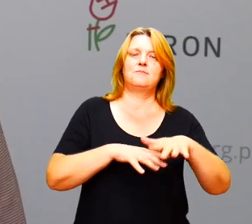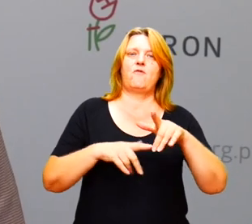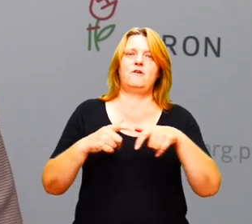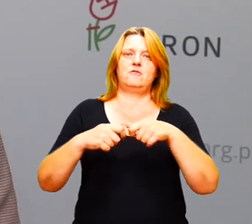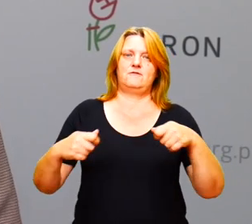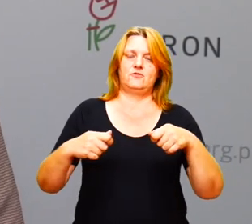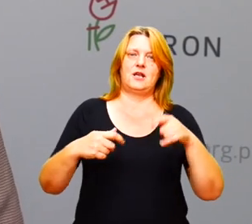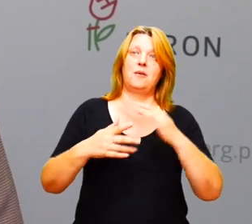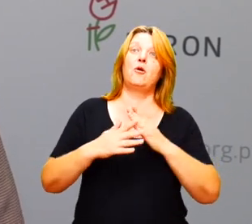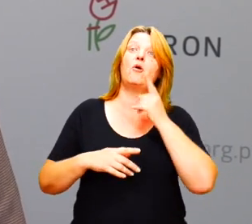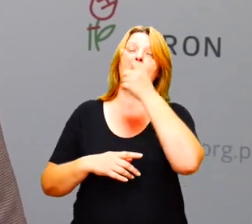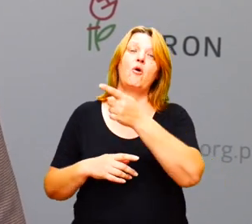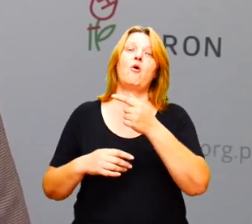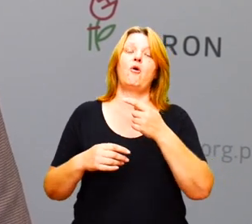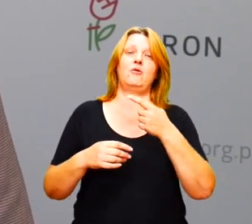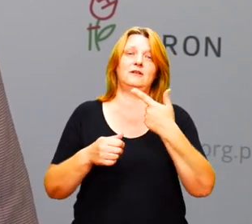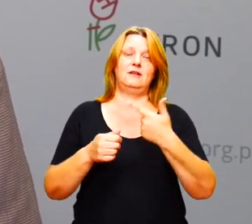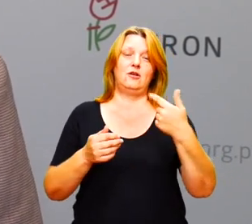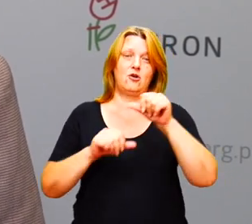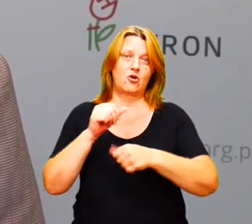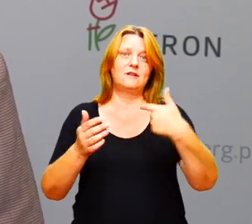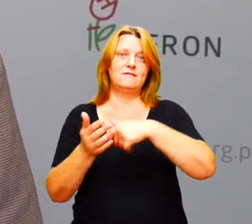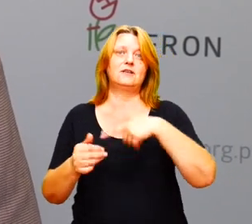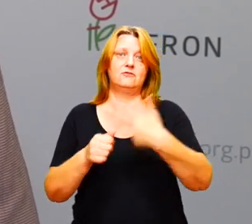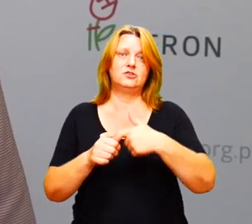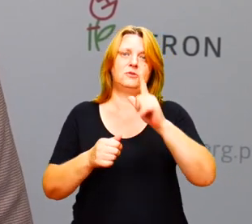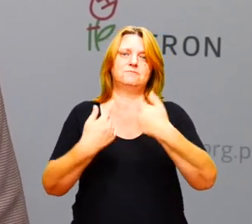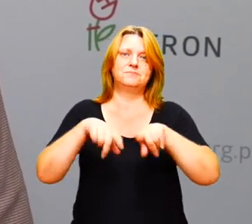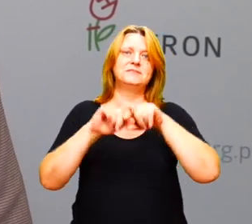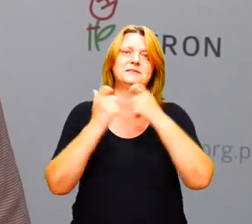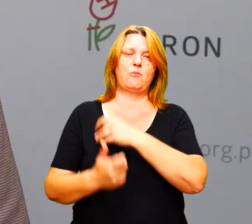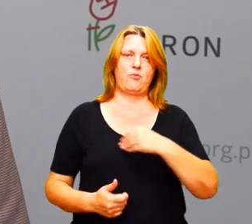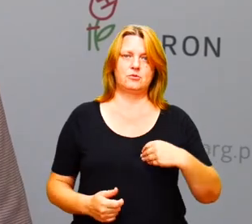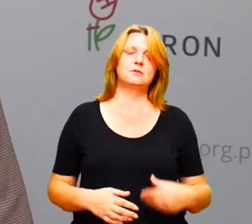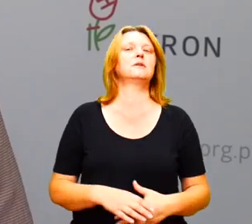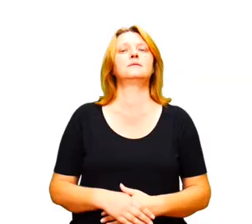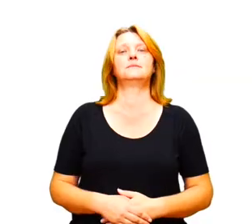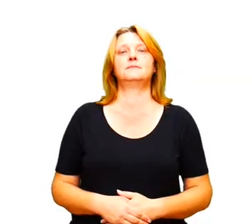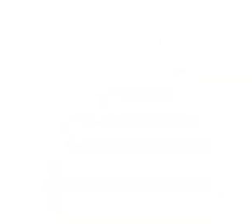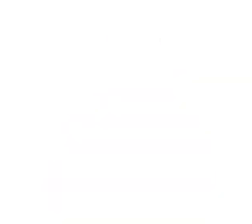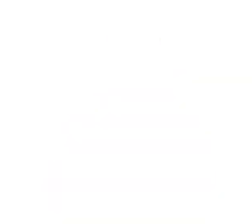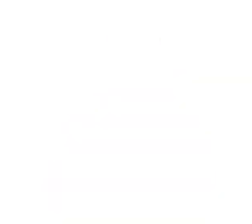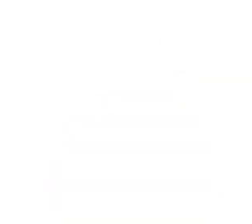wypracujemy systemowe rozwiązania, które po roku 2022 będą realizowane w kraju.